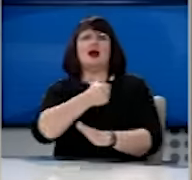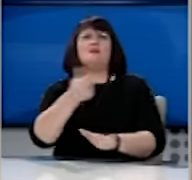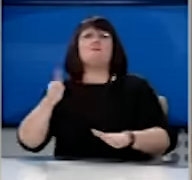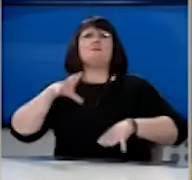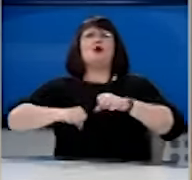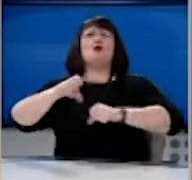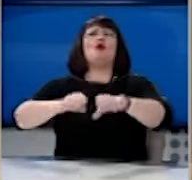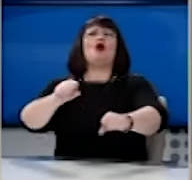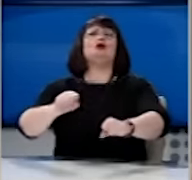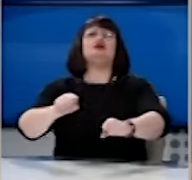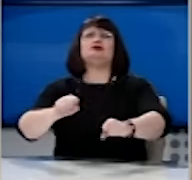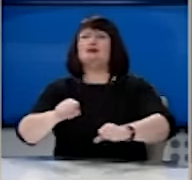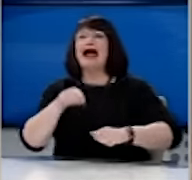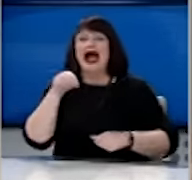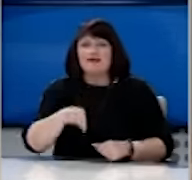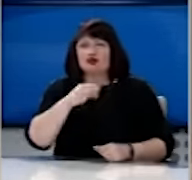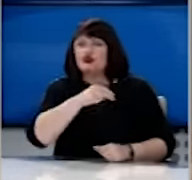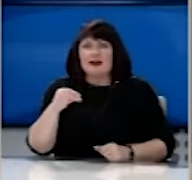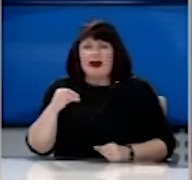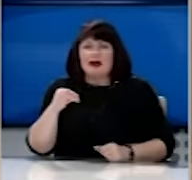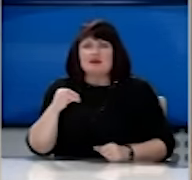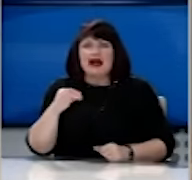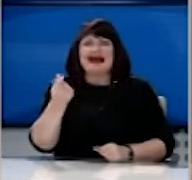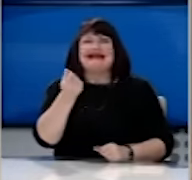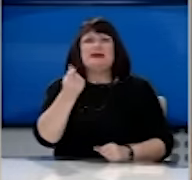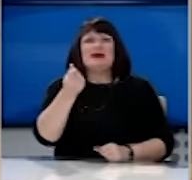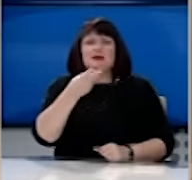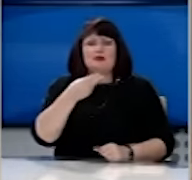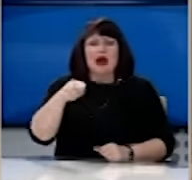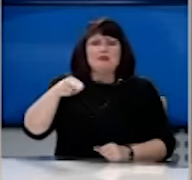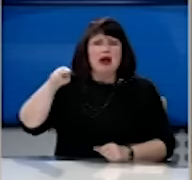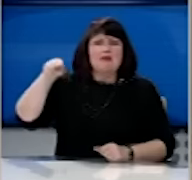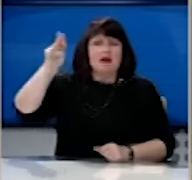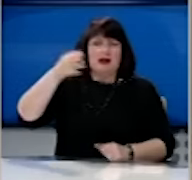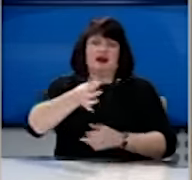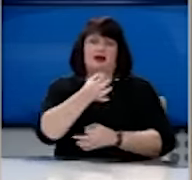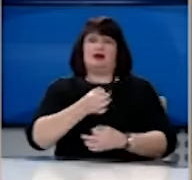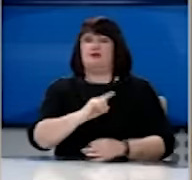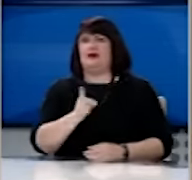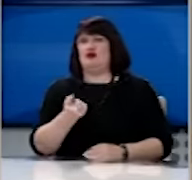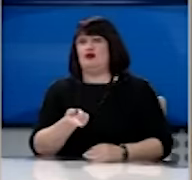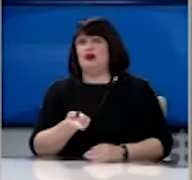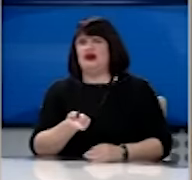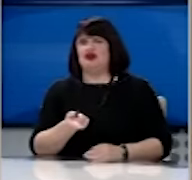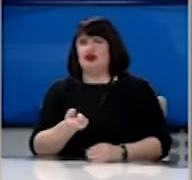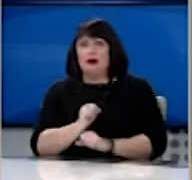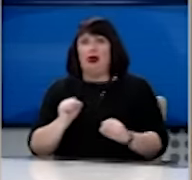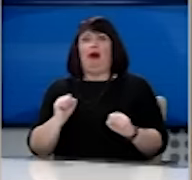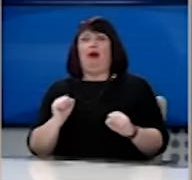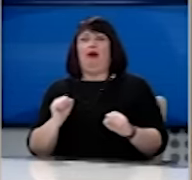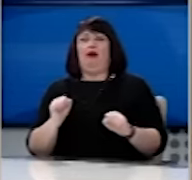στην αγορά. Αυτό όμως ανεβάζει τις τιμές. Και μη μας πείτε ότι τρόμαξαν τα